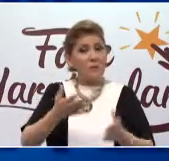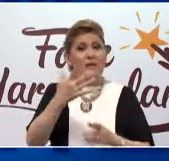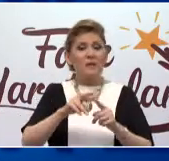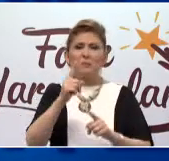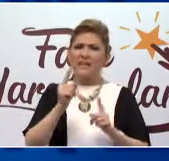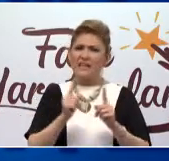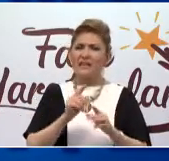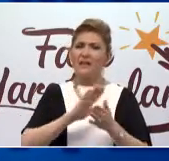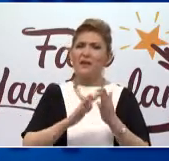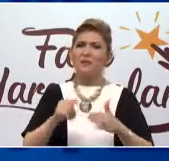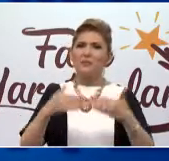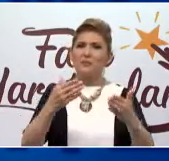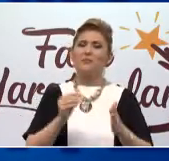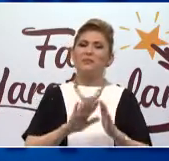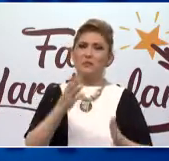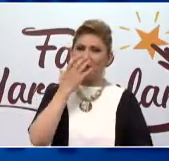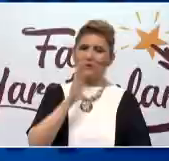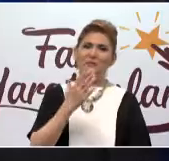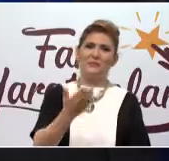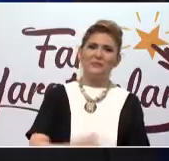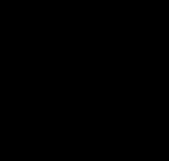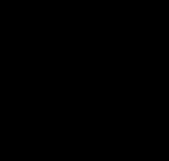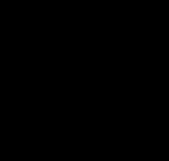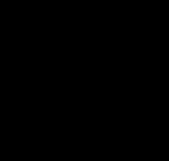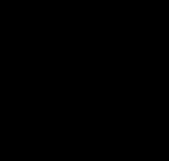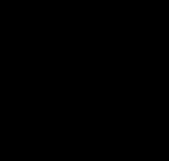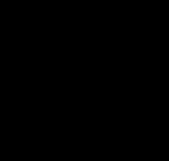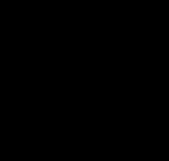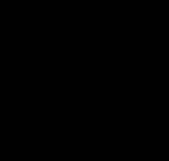vereceğiz. Ardından bu güzel programı bitirmenin zamanı gelecek.